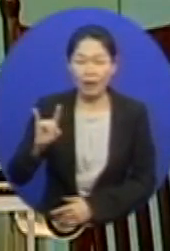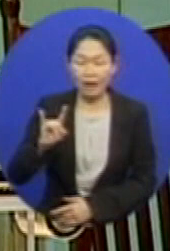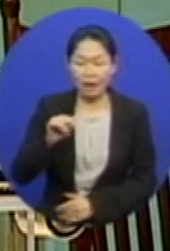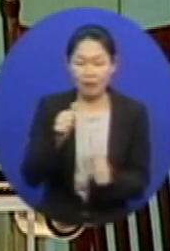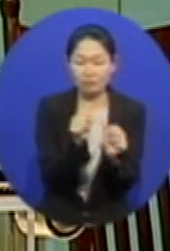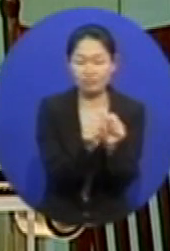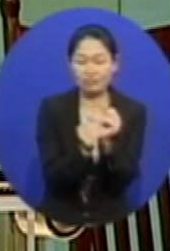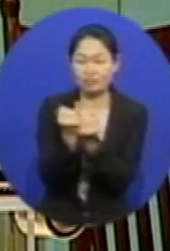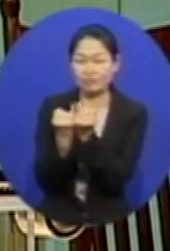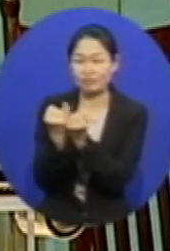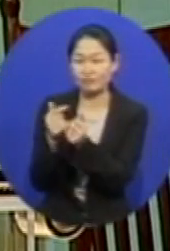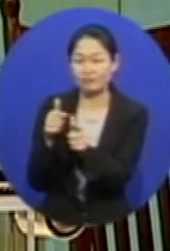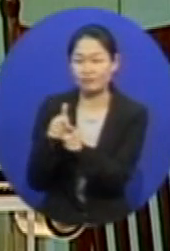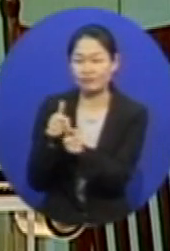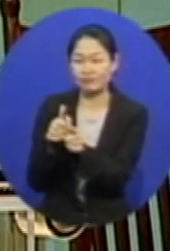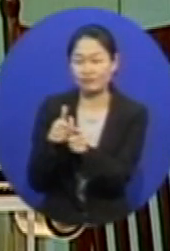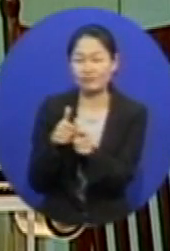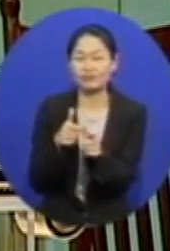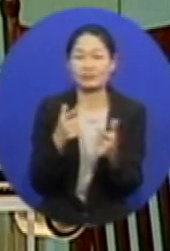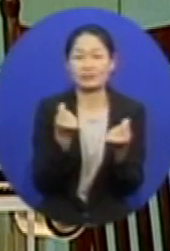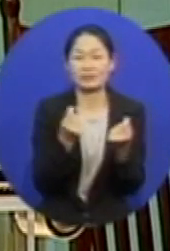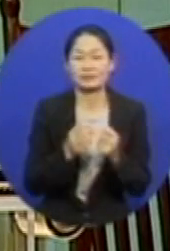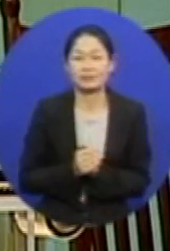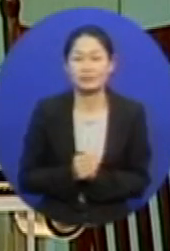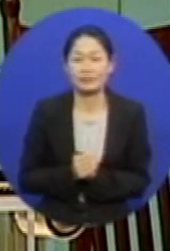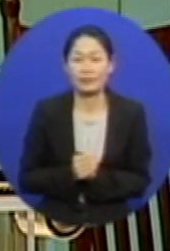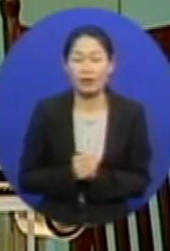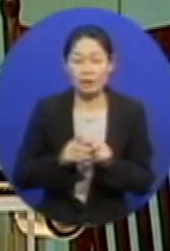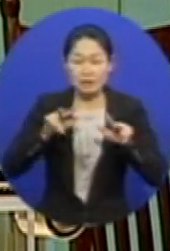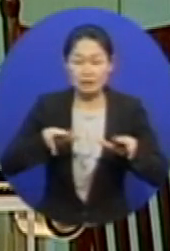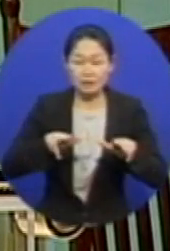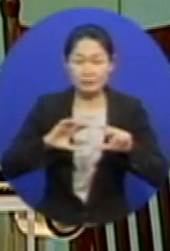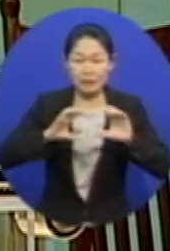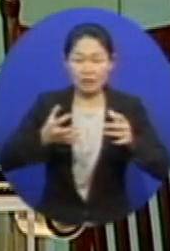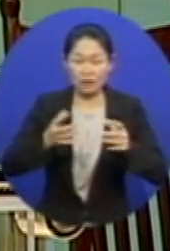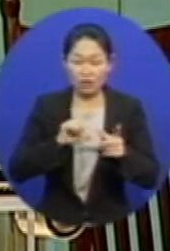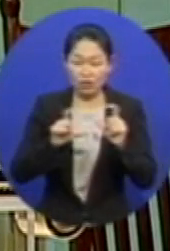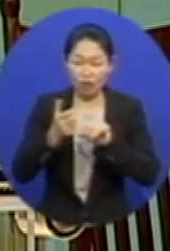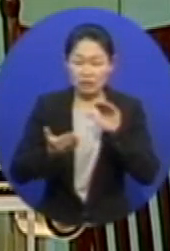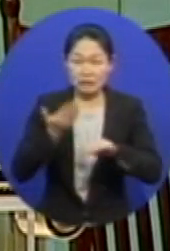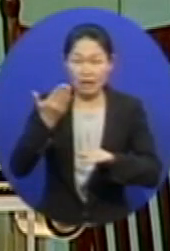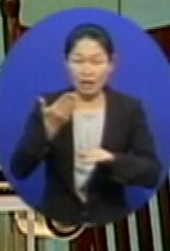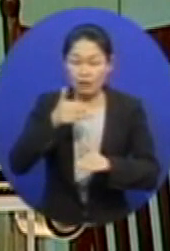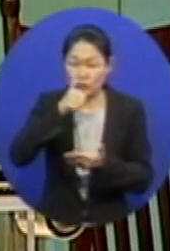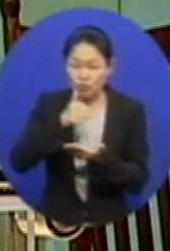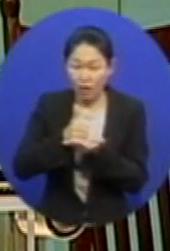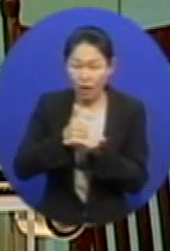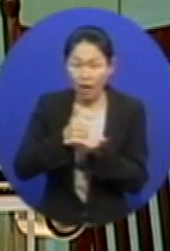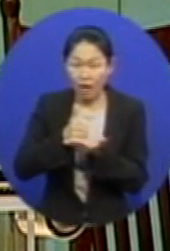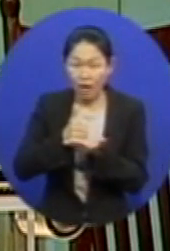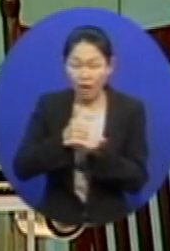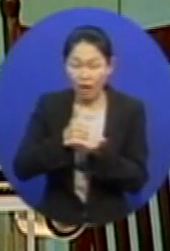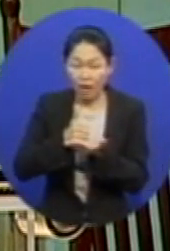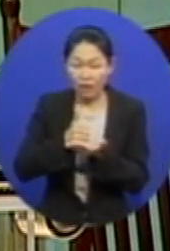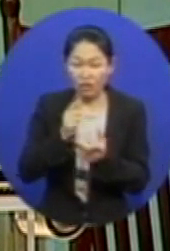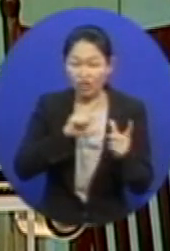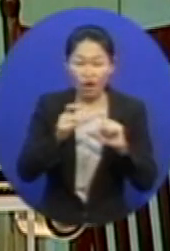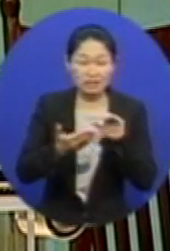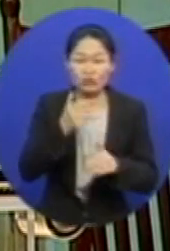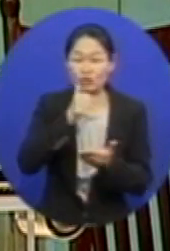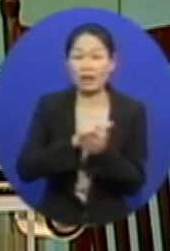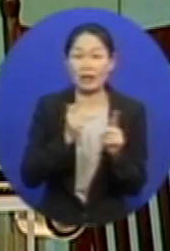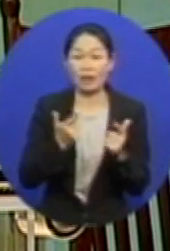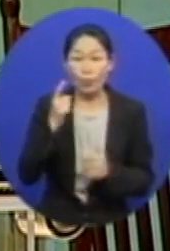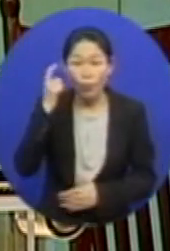기가 막혀요 지금 세상에 더 이상 죄가 죄로 여겨 지지 않아요 하도 자꾸 보았기 때문에 자꾸 들었기